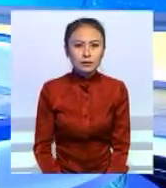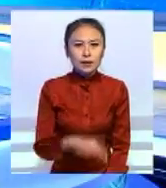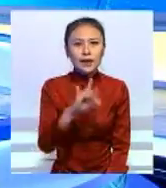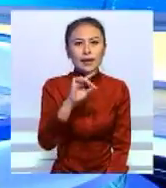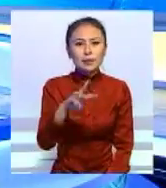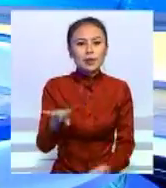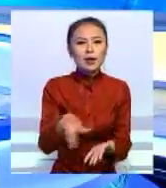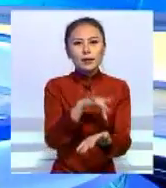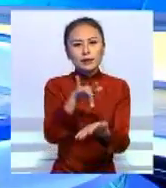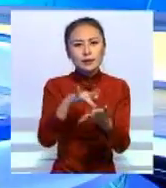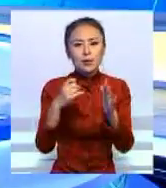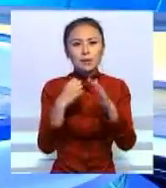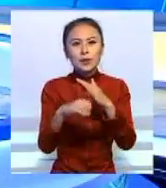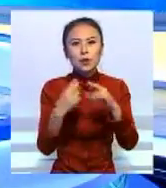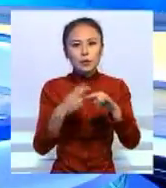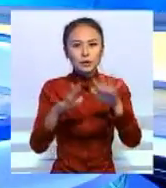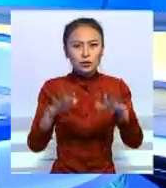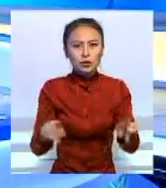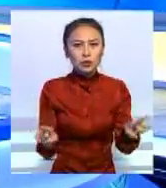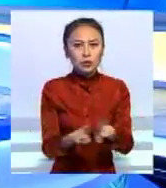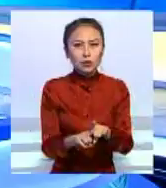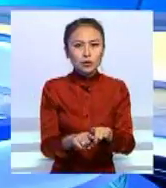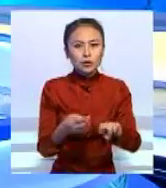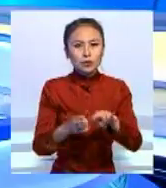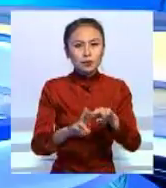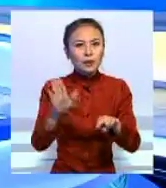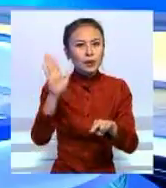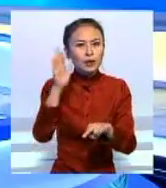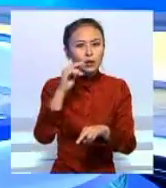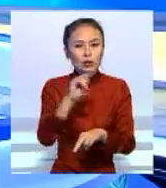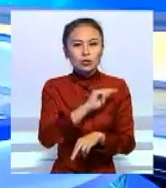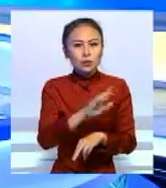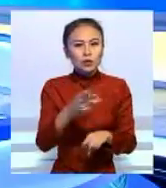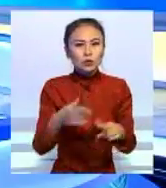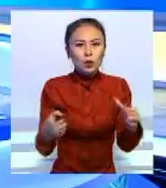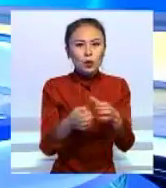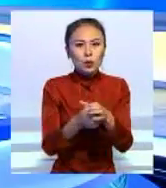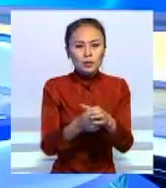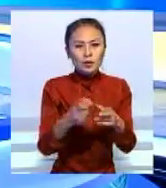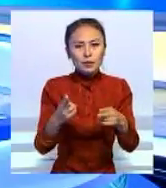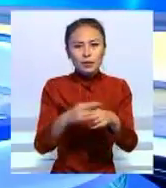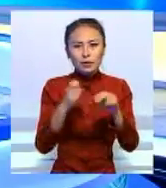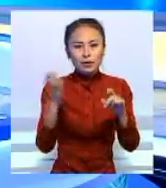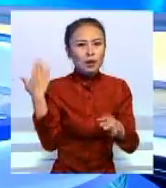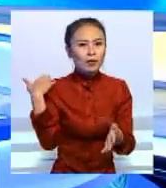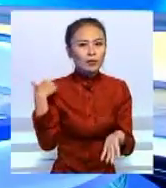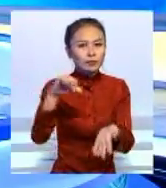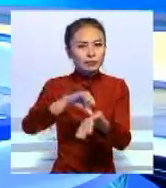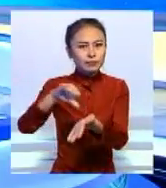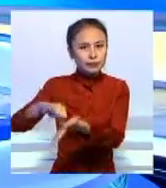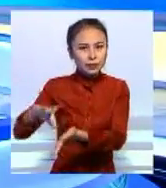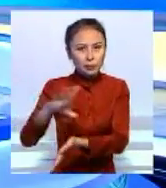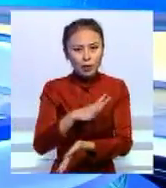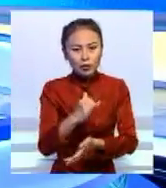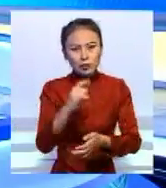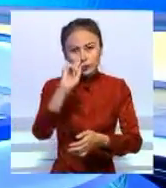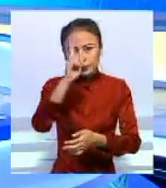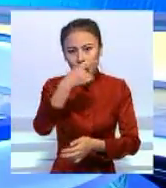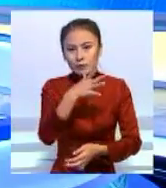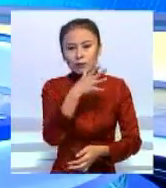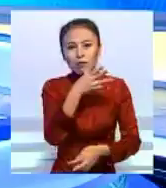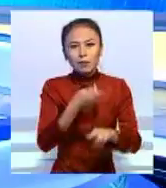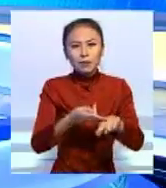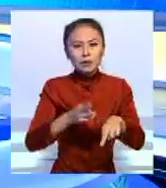Рим қаласының метросында қызметтік иттер жүрмейтін болды. Бұған дейін олар жолаушылардың қауіпсіздігін қамтамасыз еткен болатын. Ал соңғы бір жыл